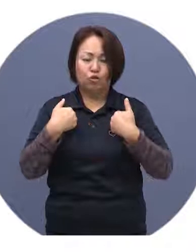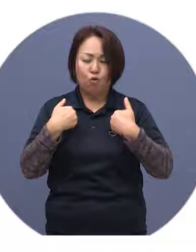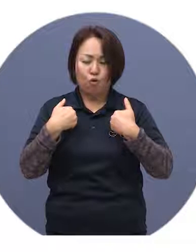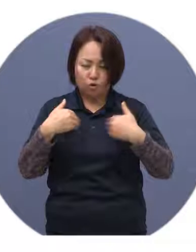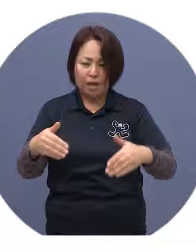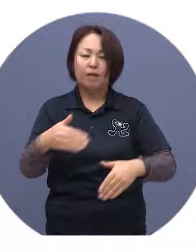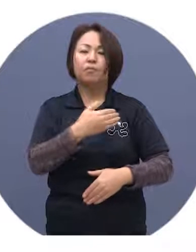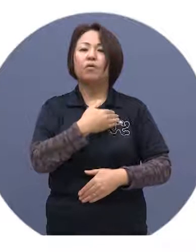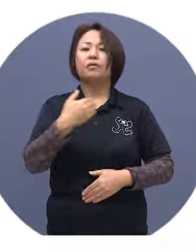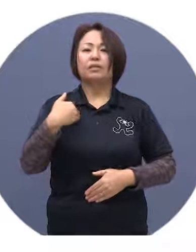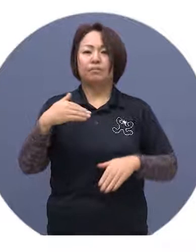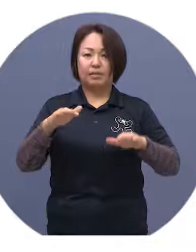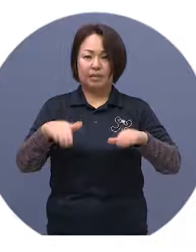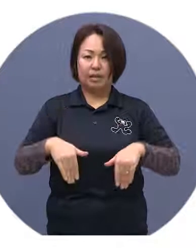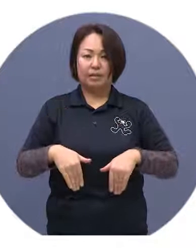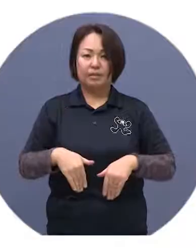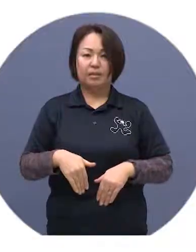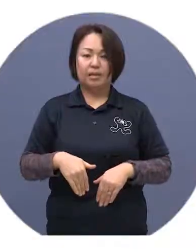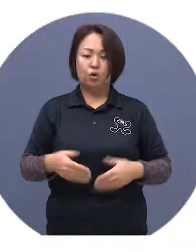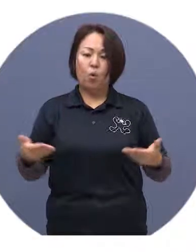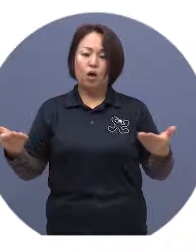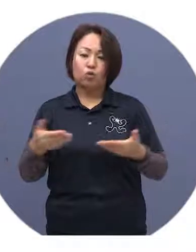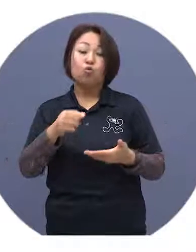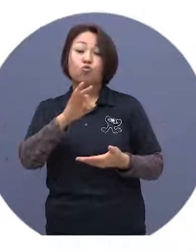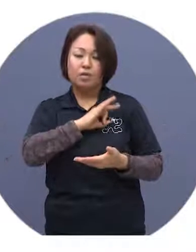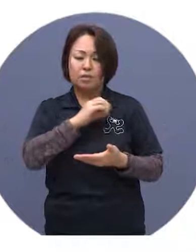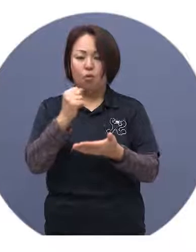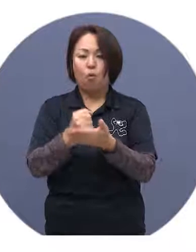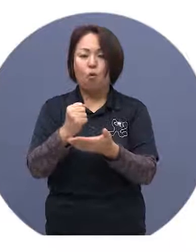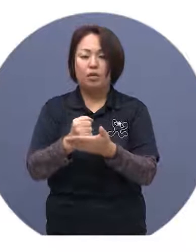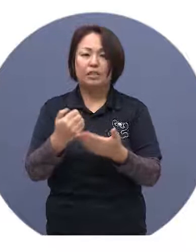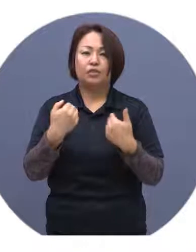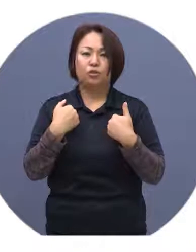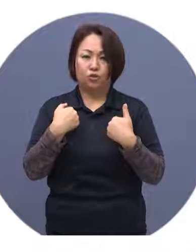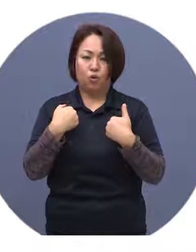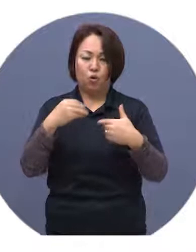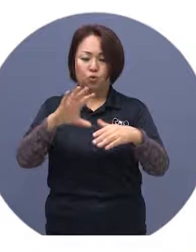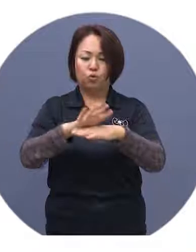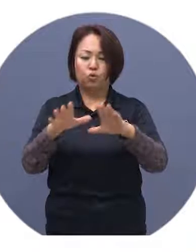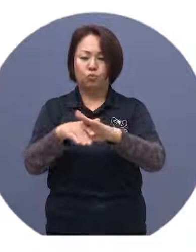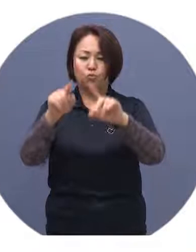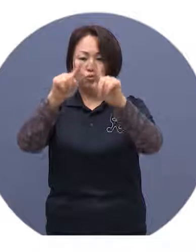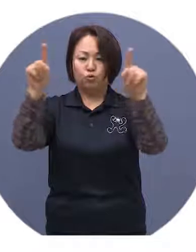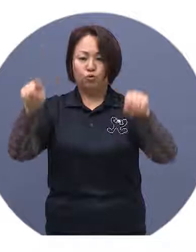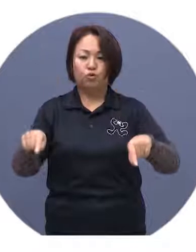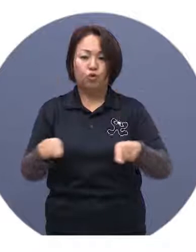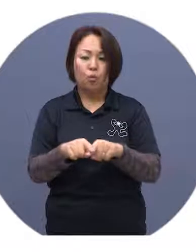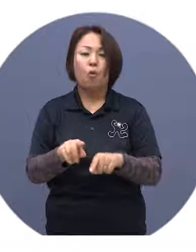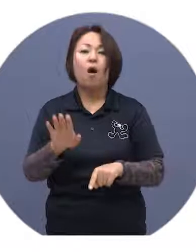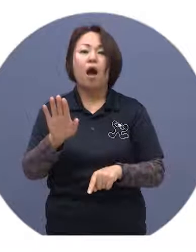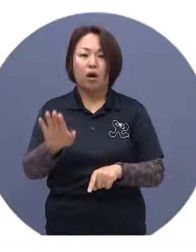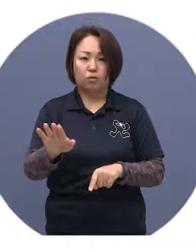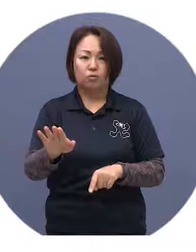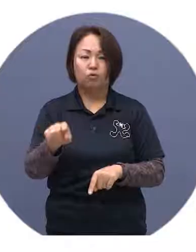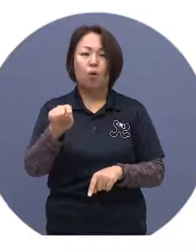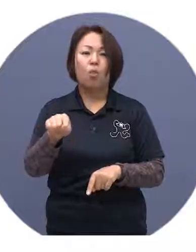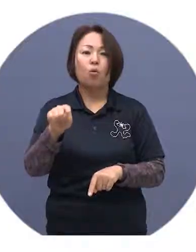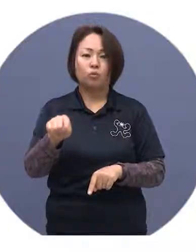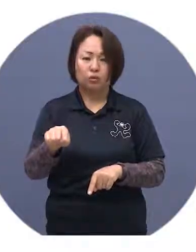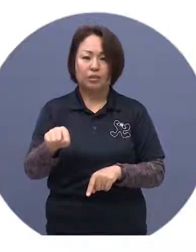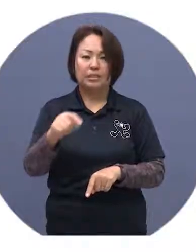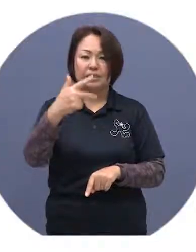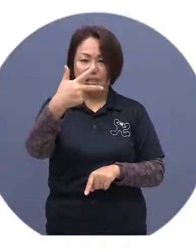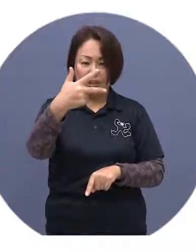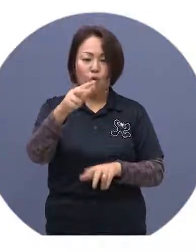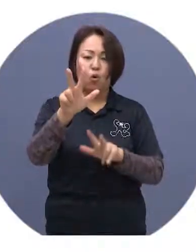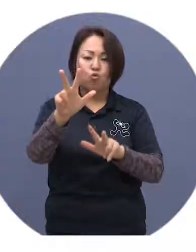職員に多いを求めている文章もございます全部で150にの文書あるわけでありますがこのうち市の規定に